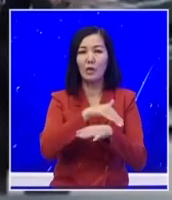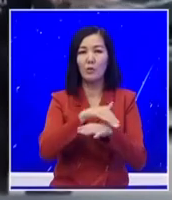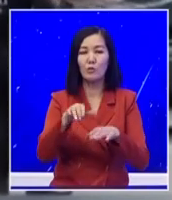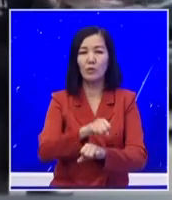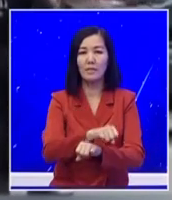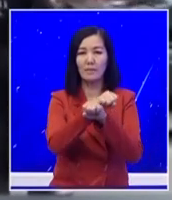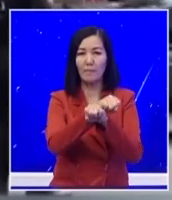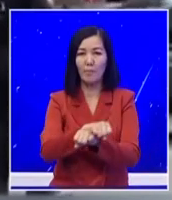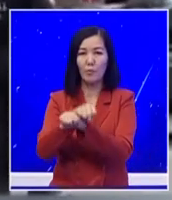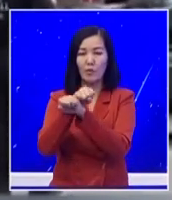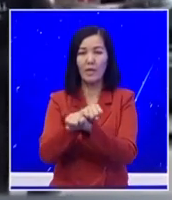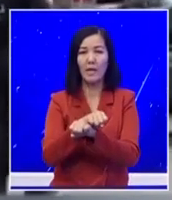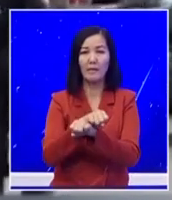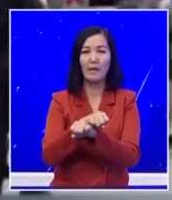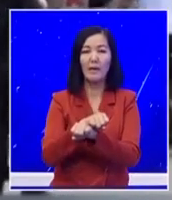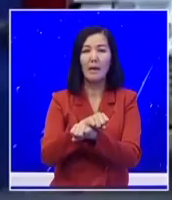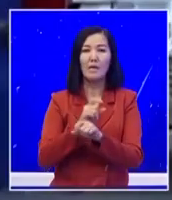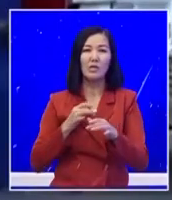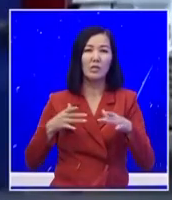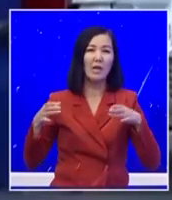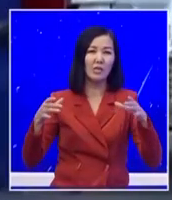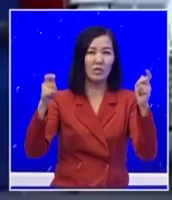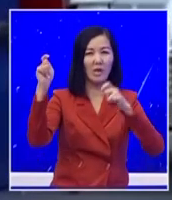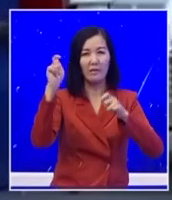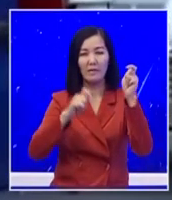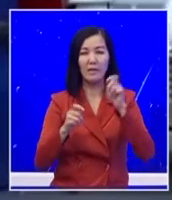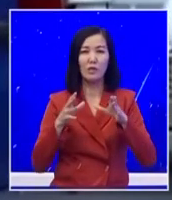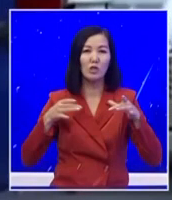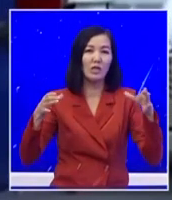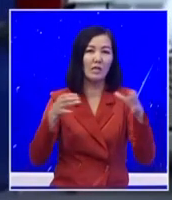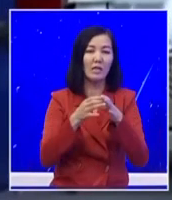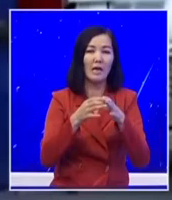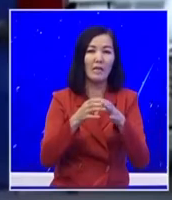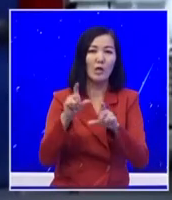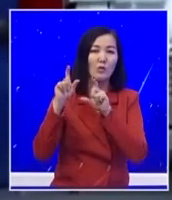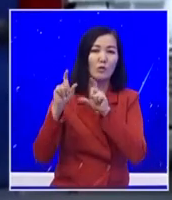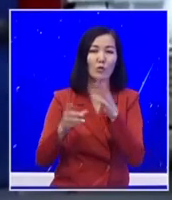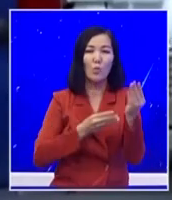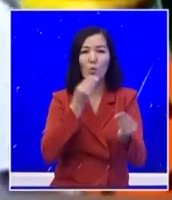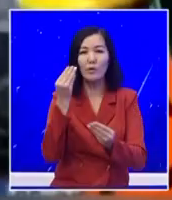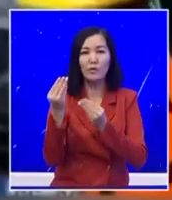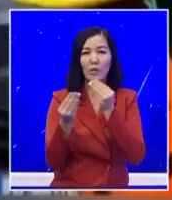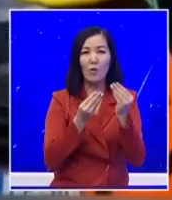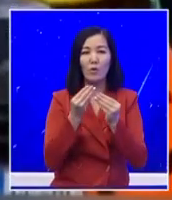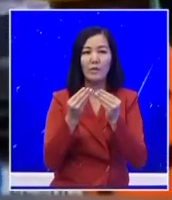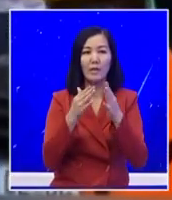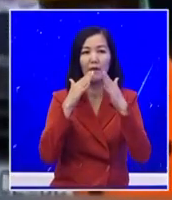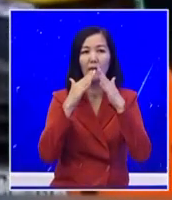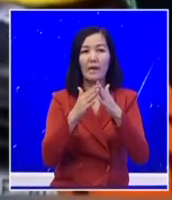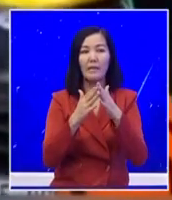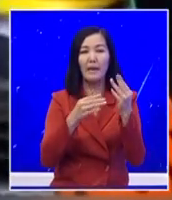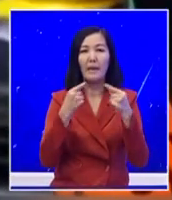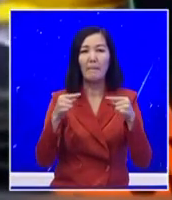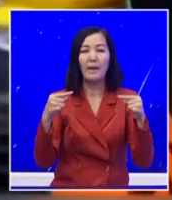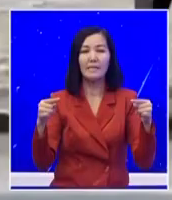Олар мемлекеттің түкпір-түкпірінен жиылыпты. Ереуілшілер жүк көліктеріне ойын сауыққа арналған дүңгіршектері әткеншек тағы да